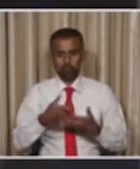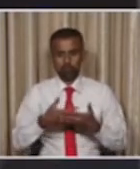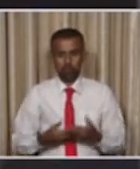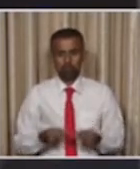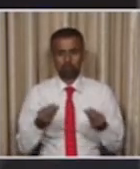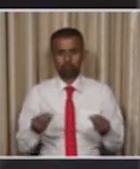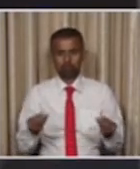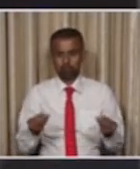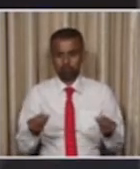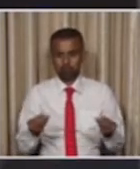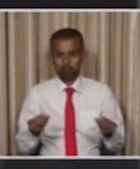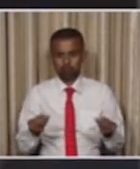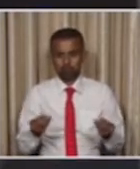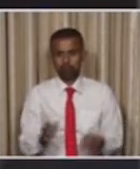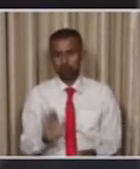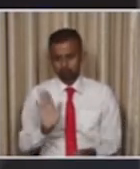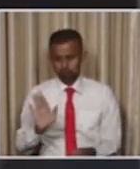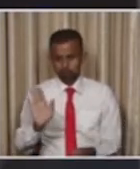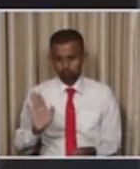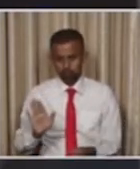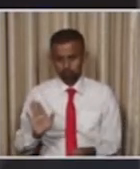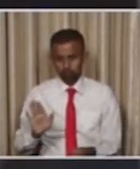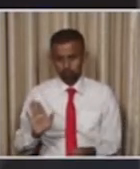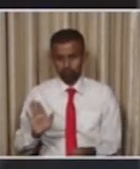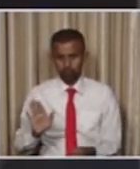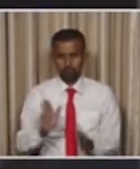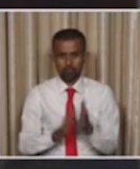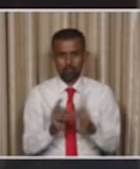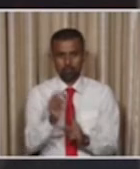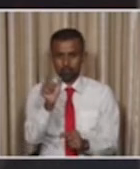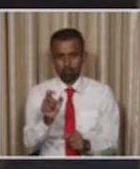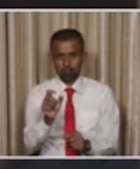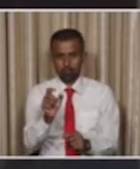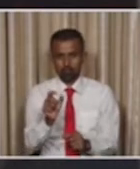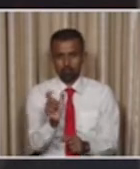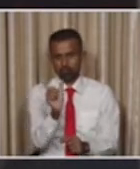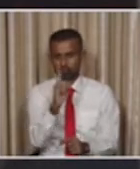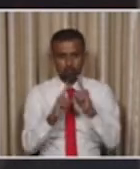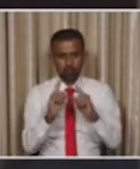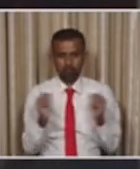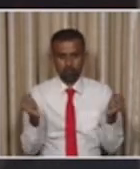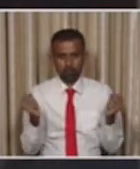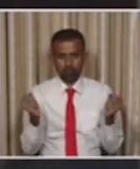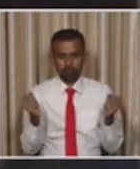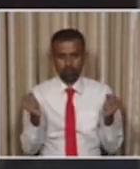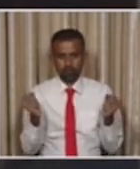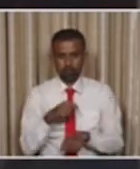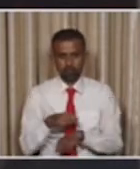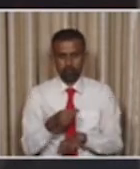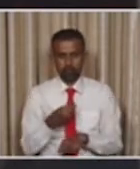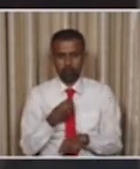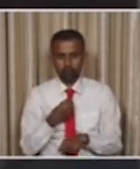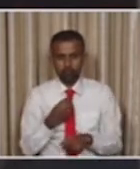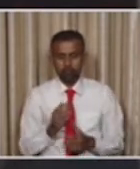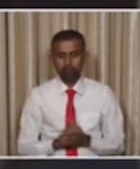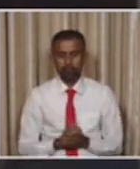කරා කියලා. පොඩක් ඉන්නකෝ. ගරු ඇමතුමා, මං වචනයක්වත් කතා කරේ නැහනේ. ඒ නිසා මටත් අවස්ථාව දෙන්න.